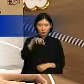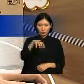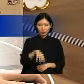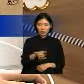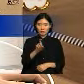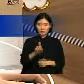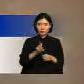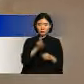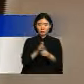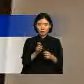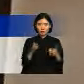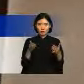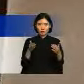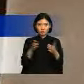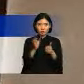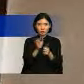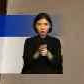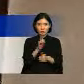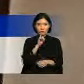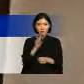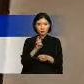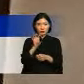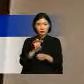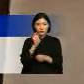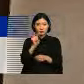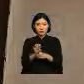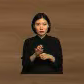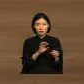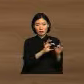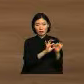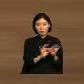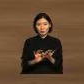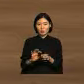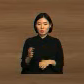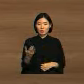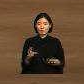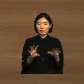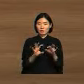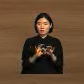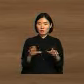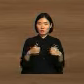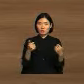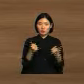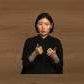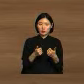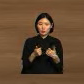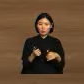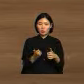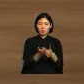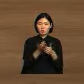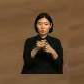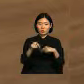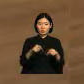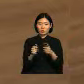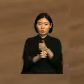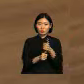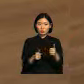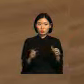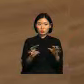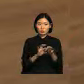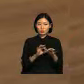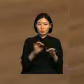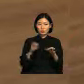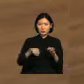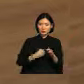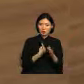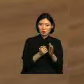10년을 주겠다는 얘기인가요? 그래서 30년, 40년 하게 되는 거예요. 관련해 의회에서는 보육정책위원회를 통한